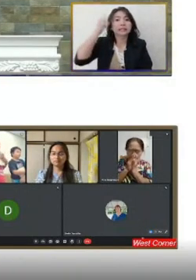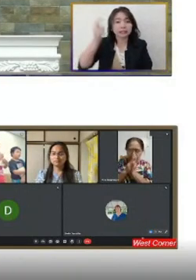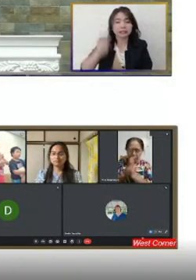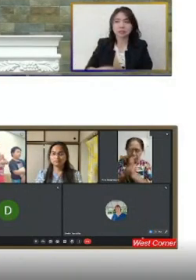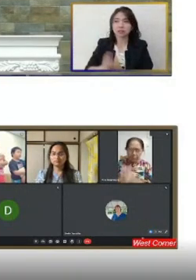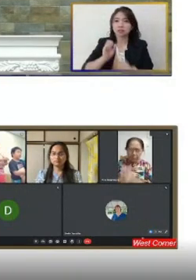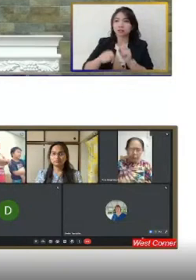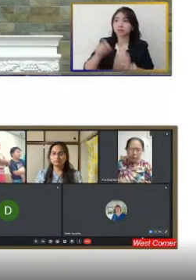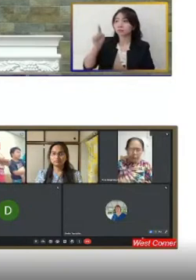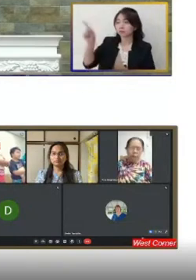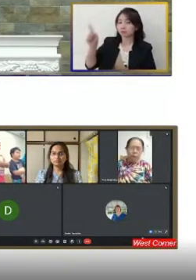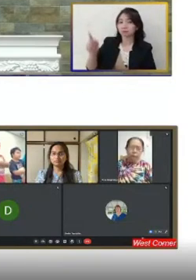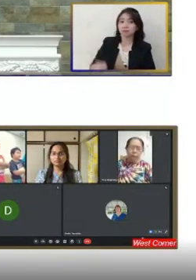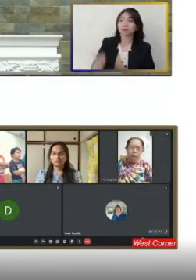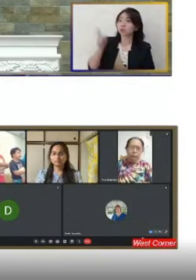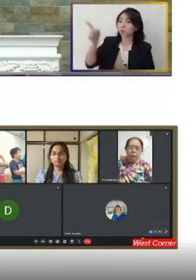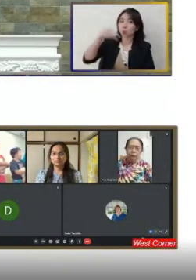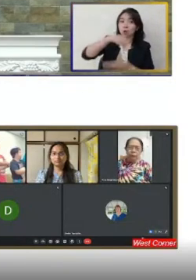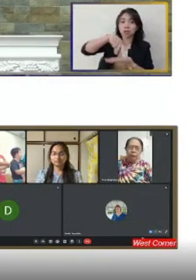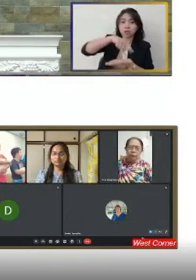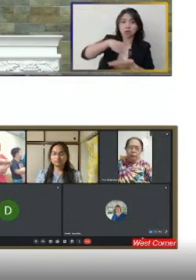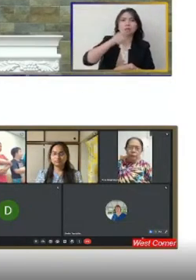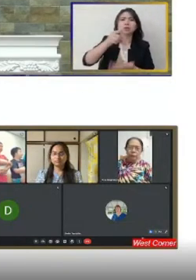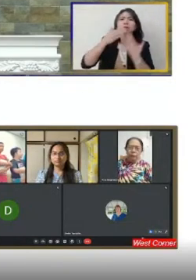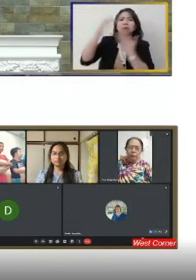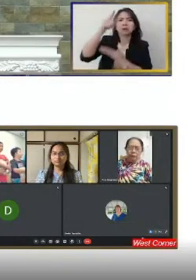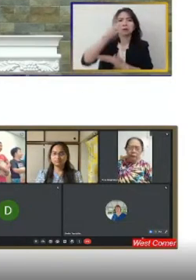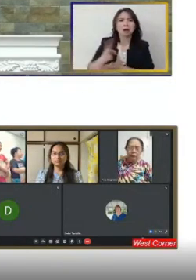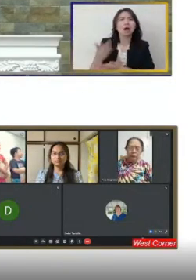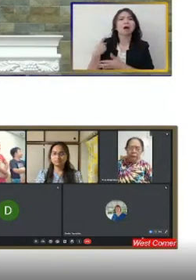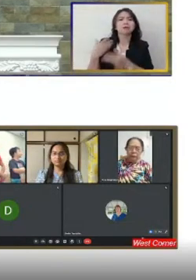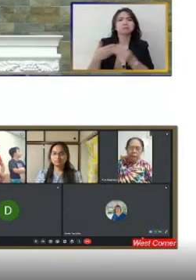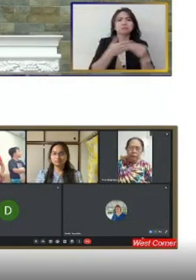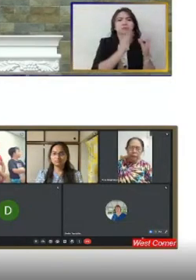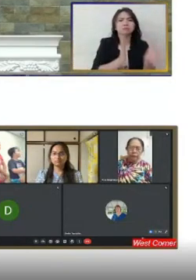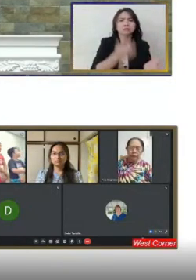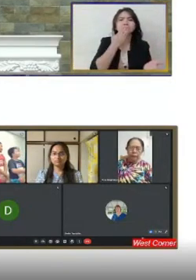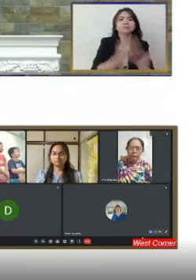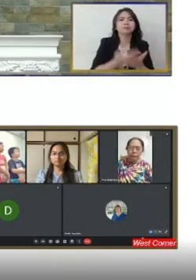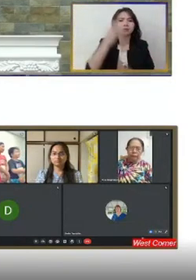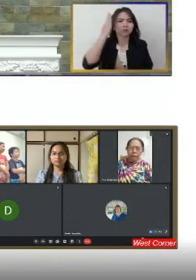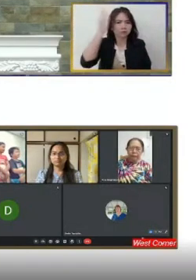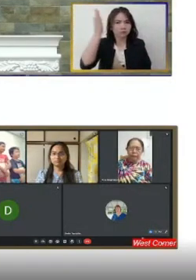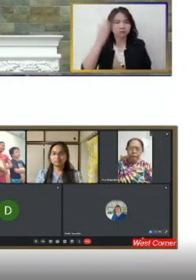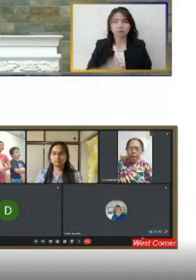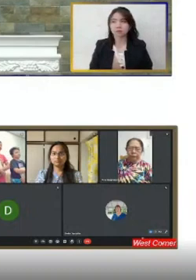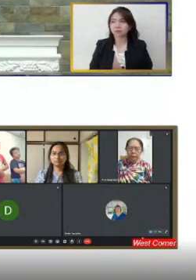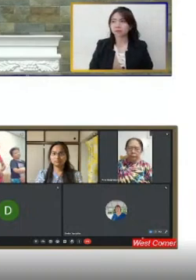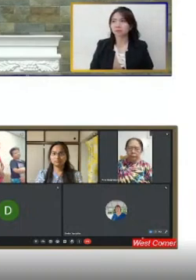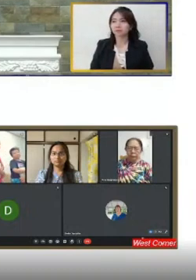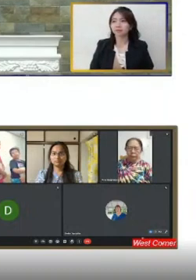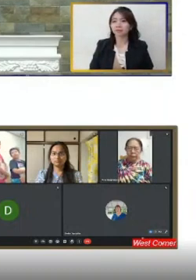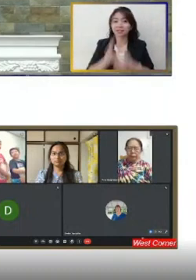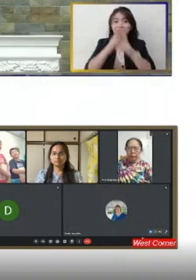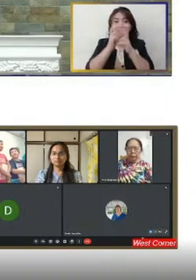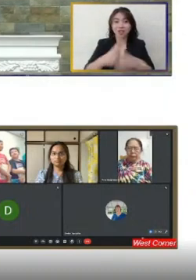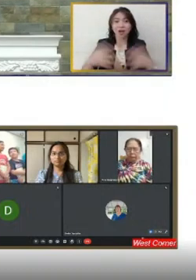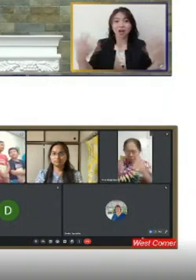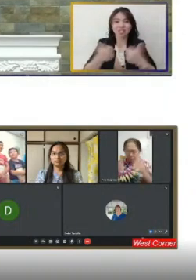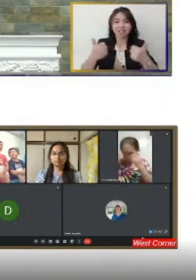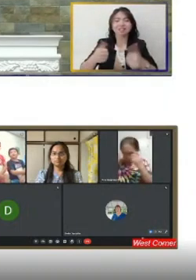taga-Quezon, magpasalamat kayo na may leader kayo na maayos ang pag-iisip, bagamat na-aksidente, pero maayos pa rin ang